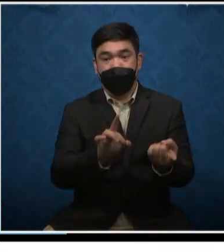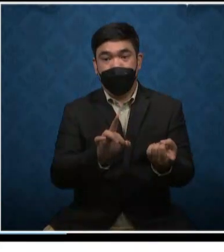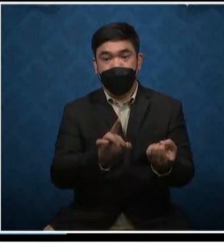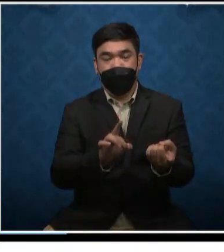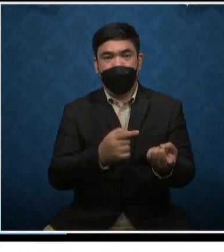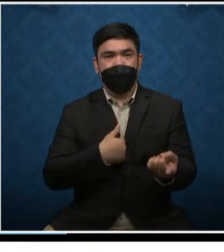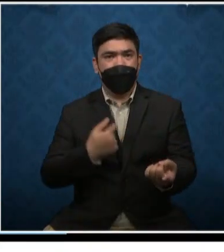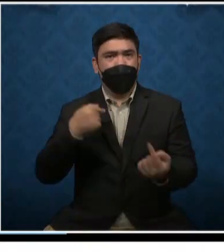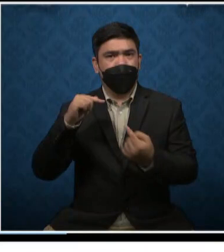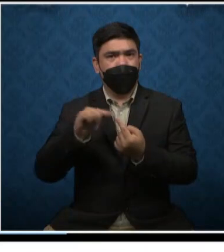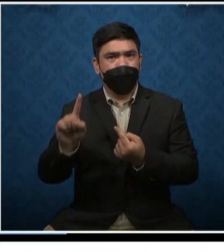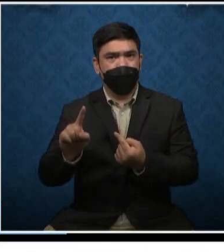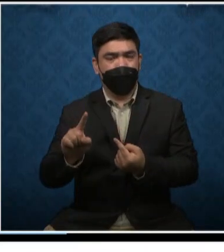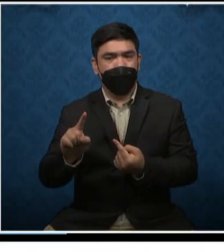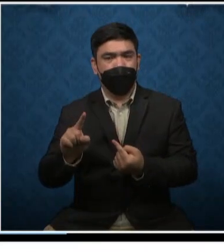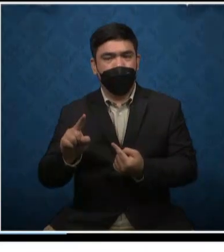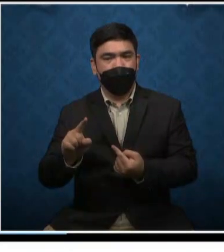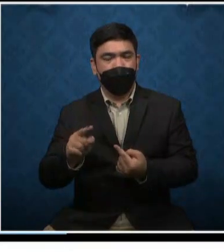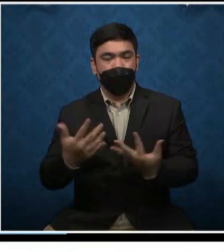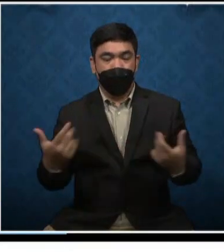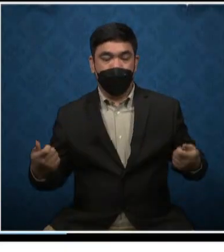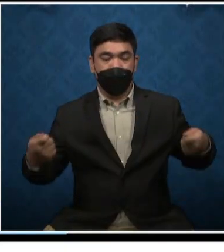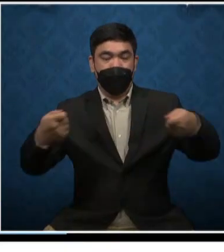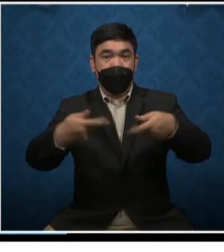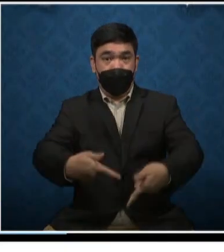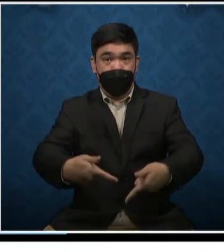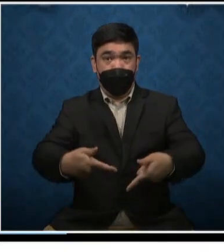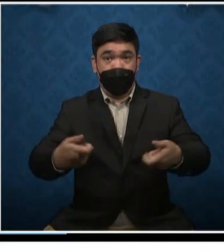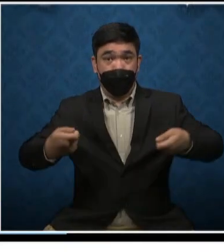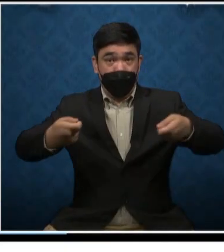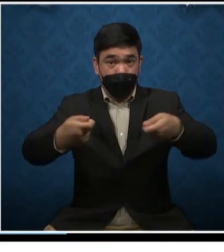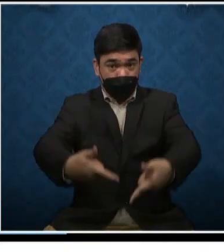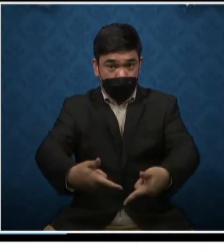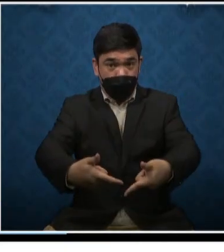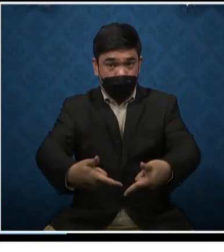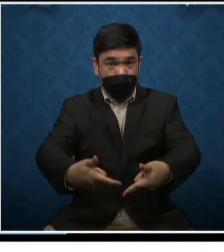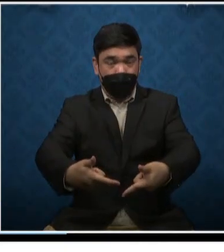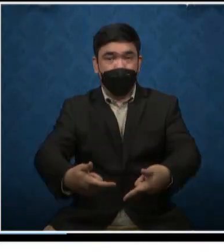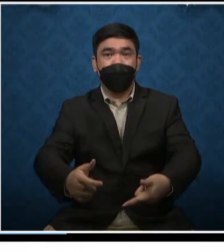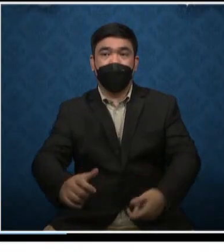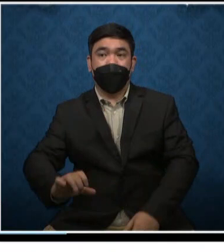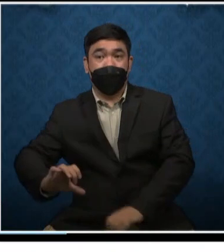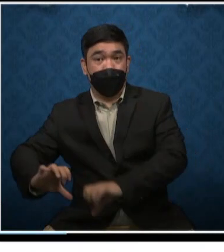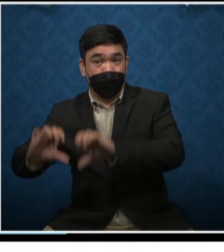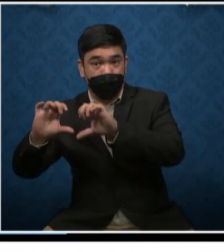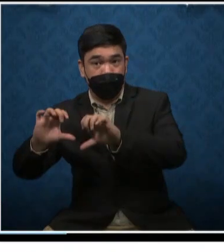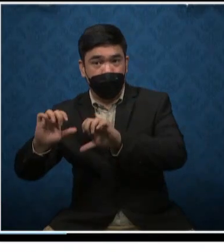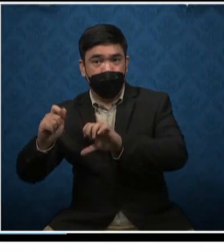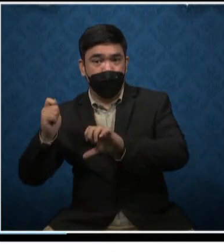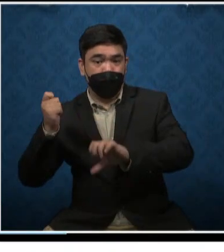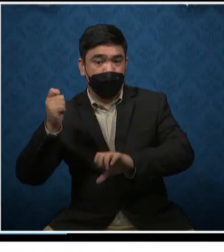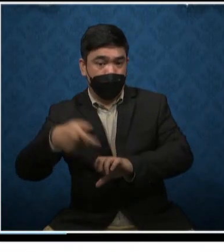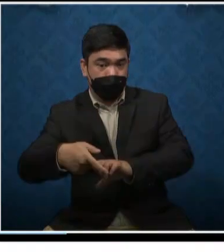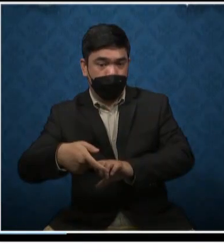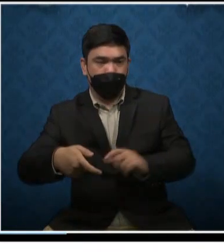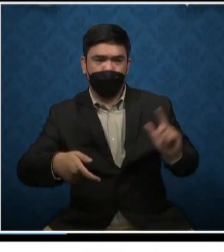ที่อาศัยหลักการร่วมจ่ายหรือโคเปเมนต์โดยรัฐจ่ายสมทบให้ผู้